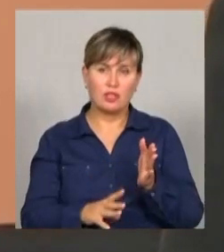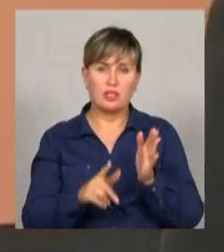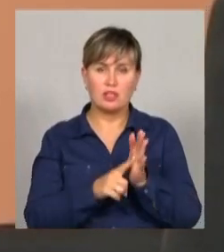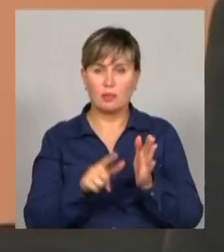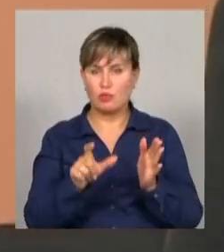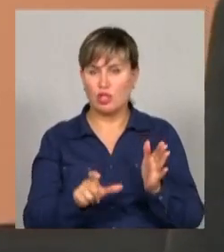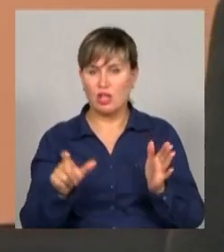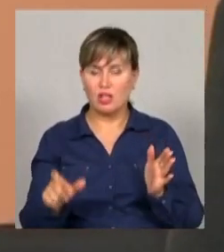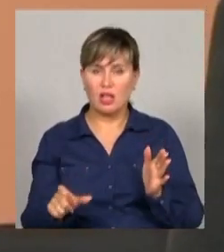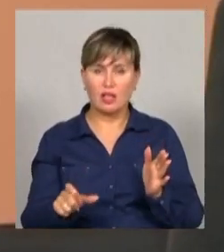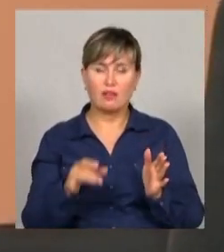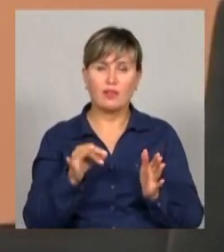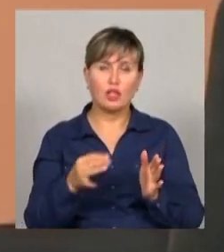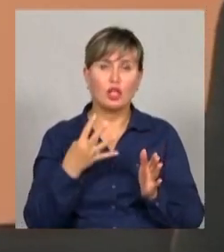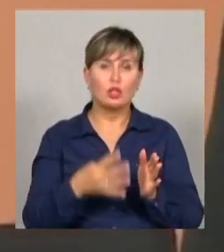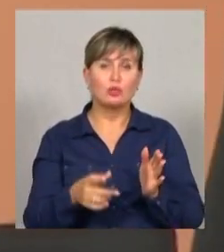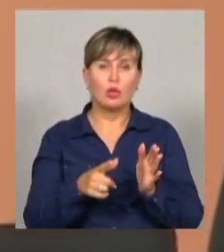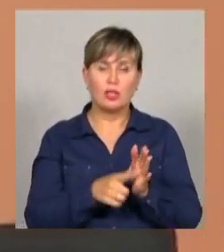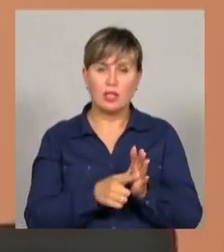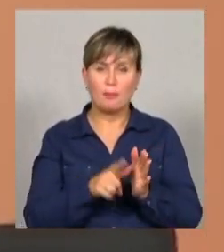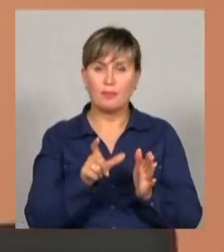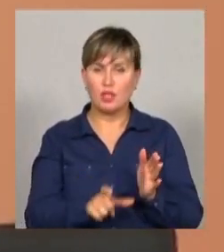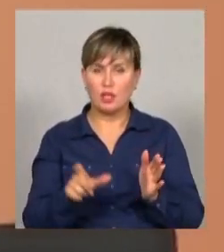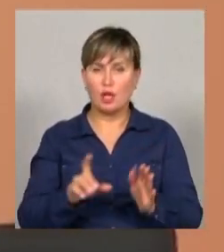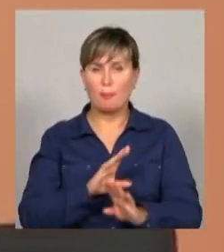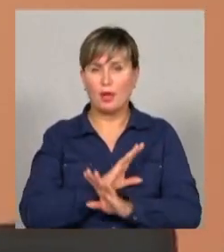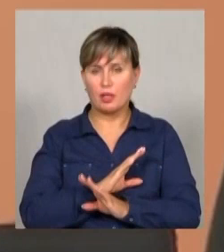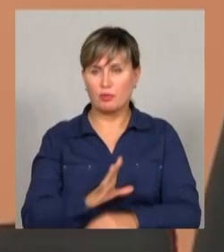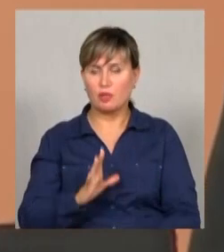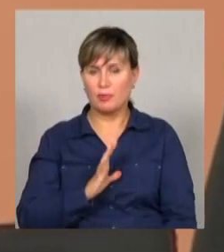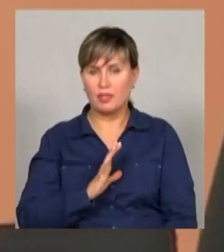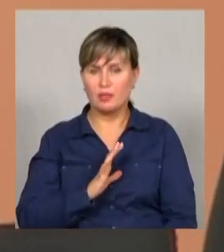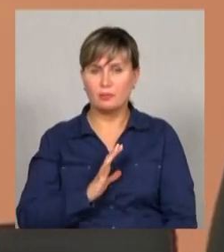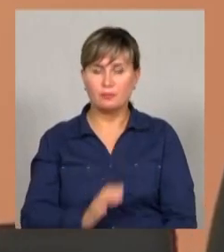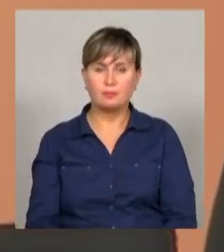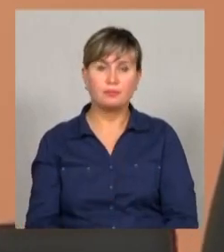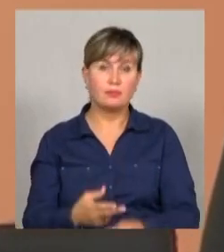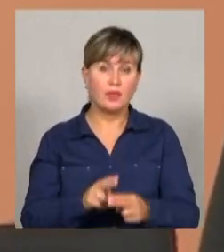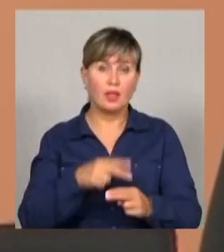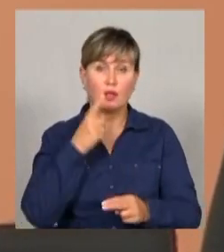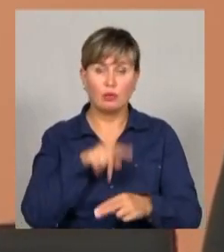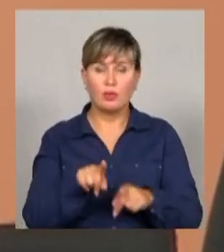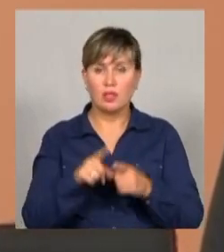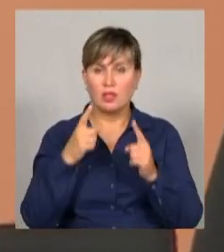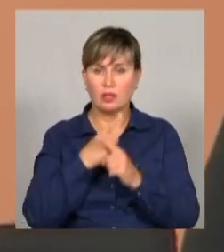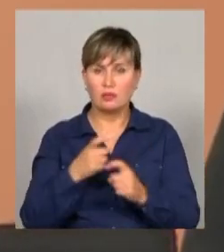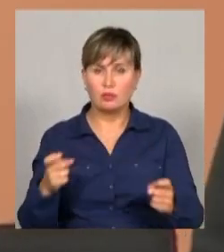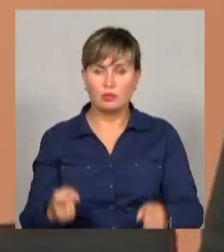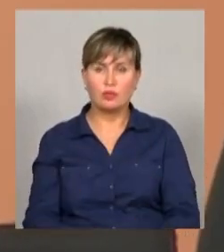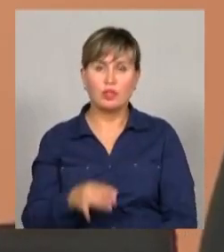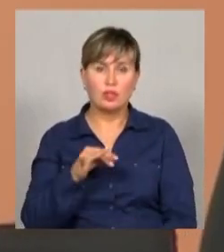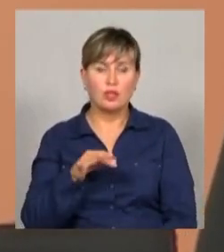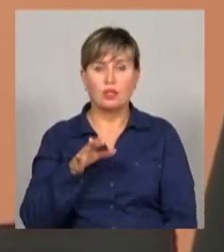97 человек, из них 47 человек погибших было. Вот эти вот цифры озвучиваются. Ну и со